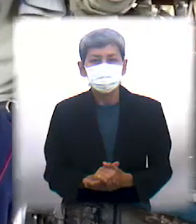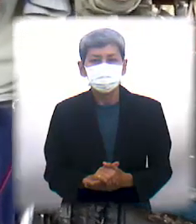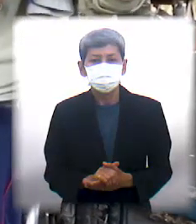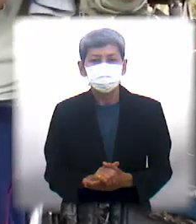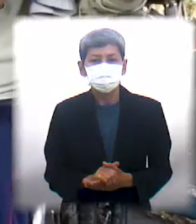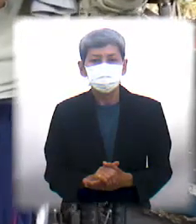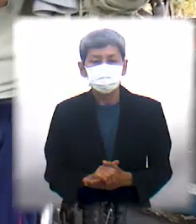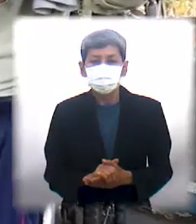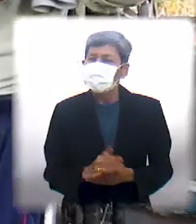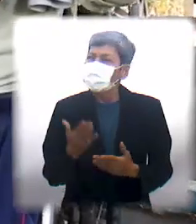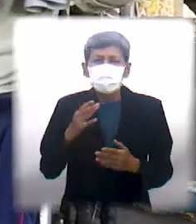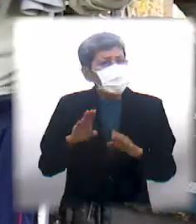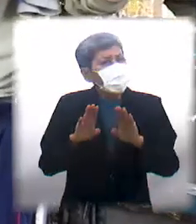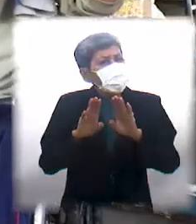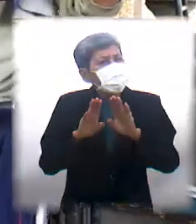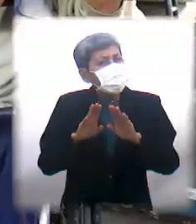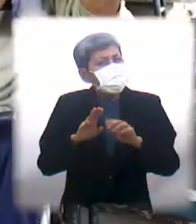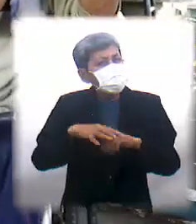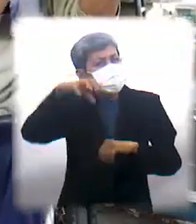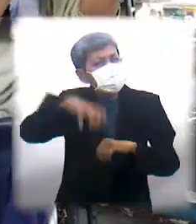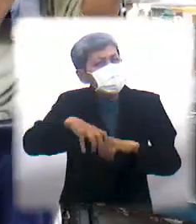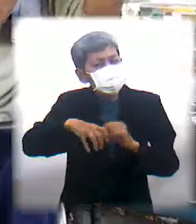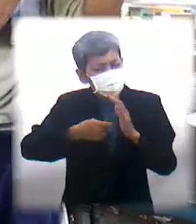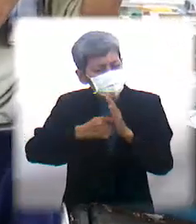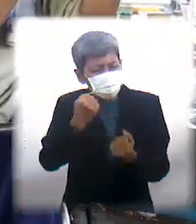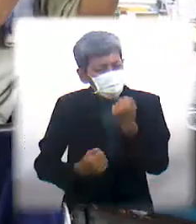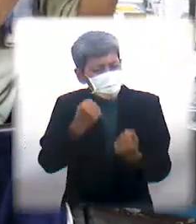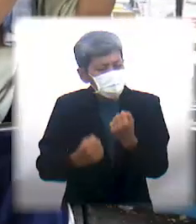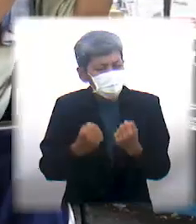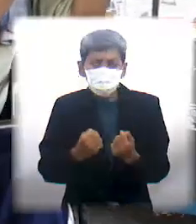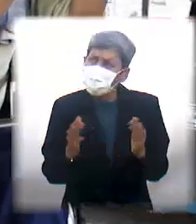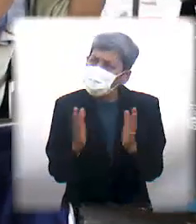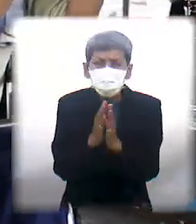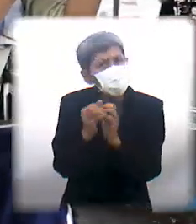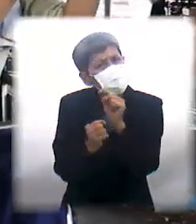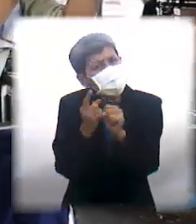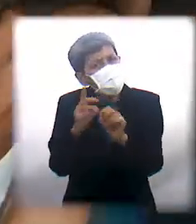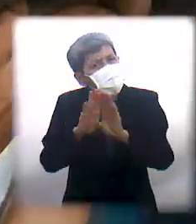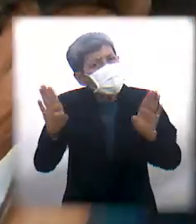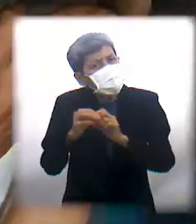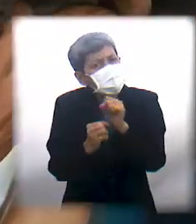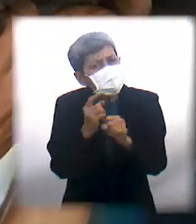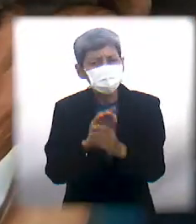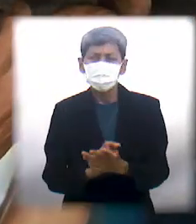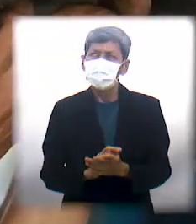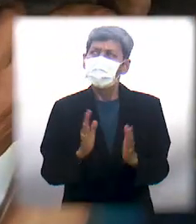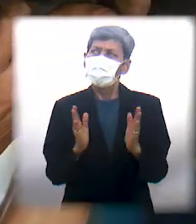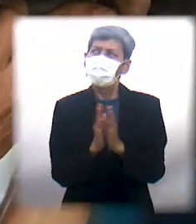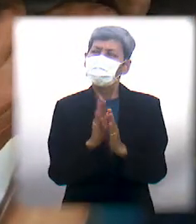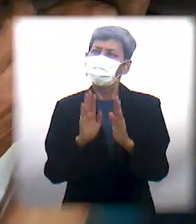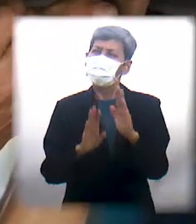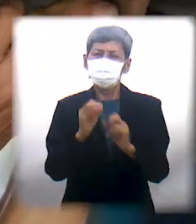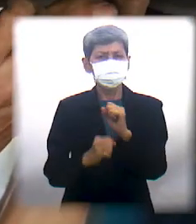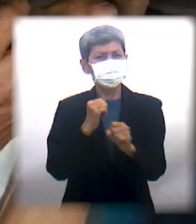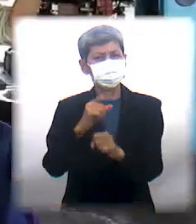พี่เปิดอู่มาตั้งแต่ตอนที่ตั้งแต่ยังไม่พิการเนี่ยรวมมาทั้งหมดในกี่ปีแล้วพี ่ถ้ารวมๆน่าจะประม